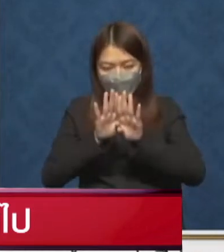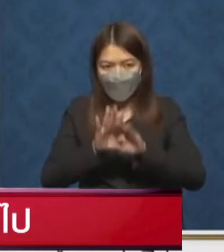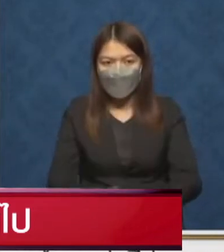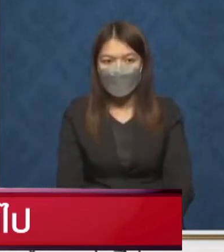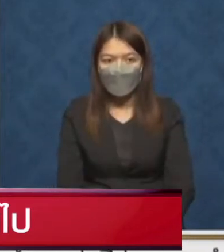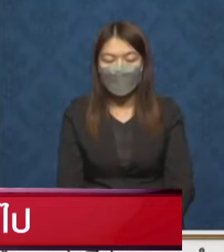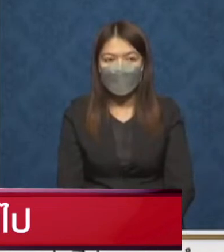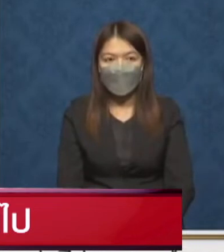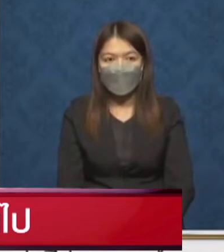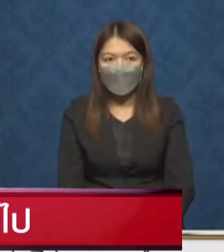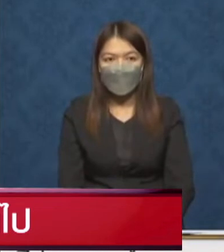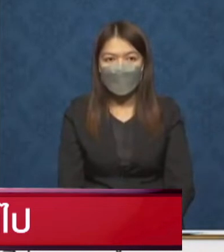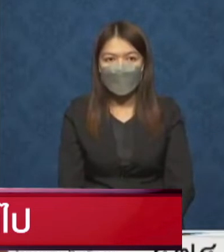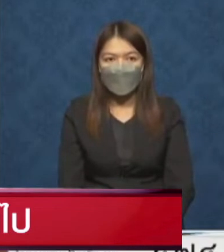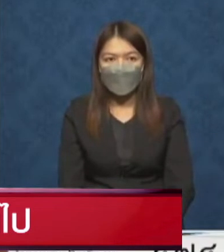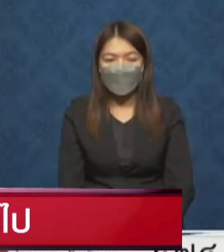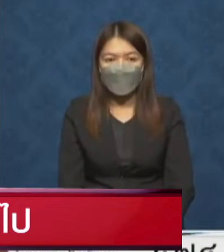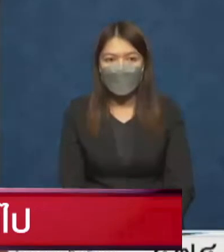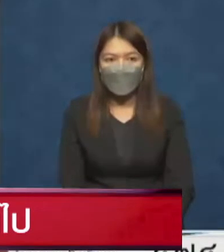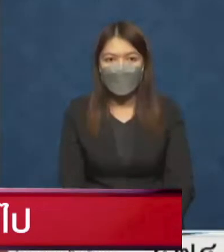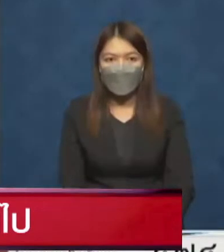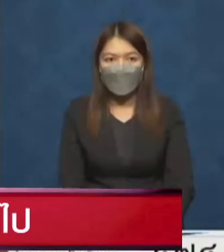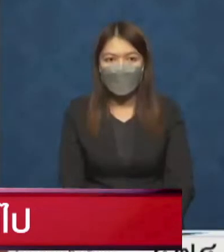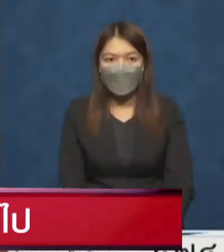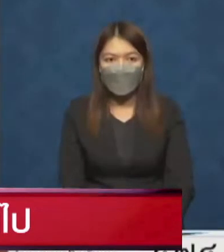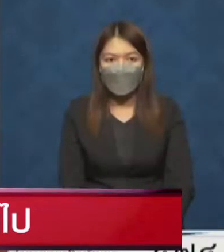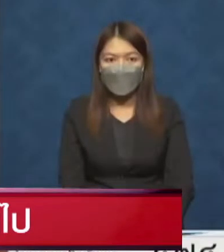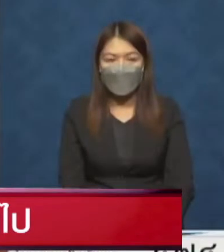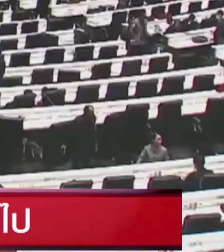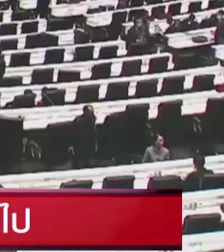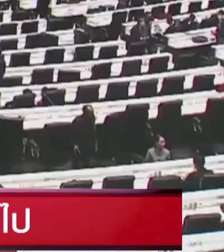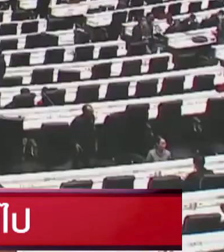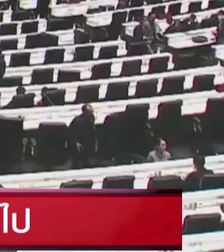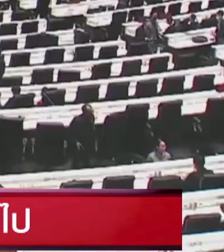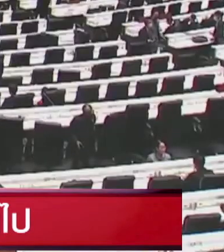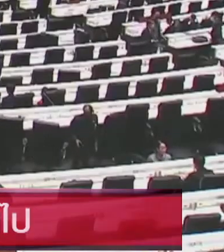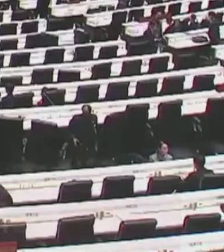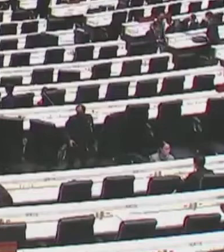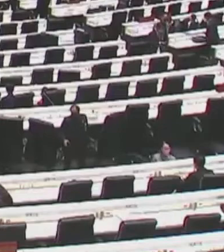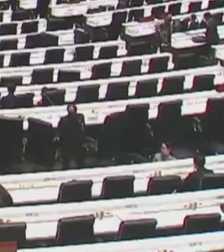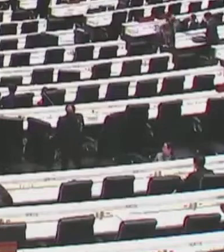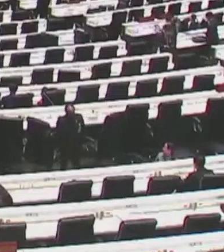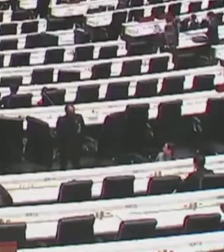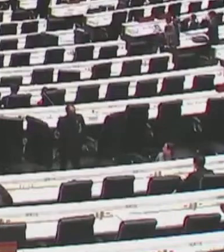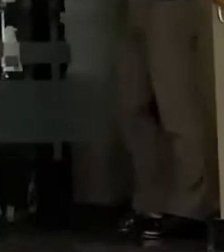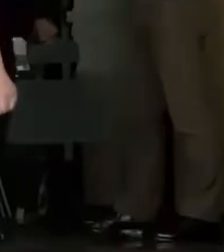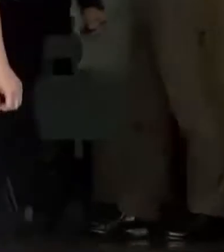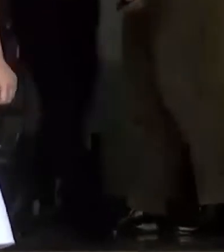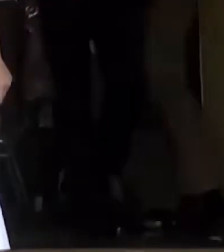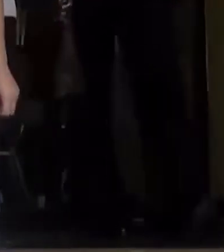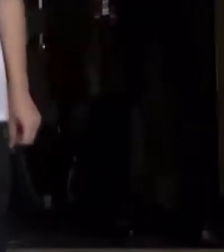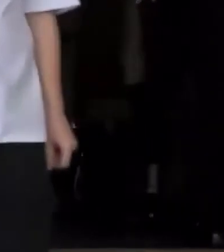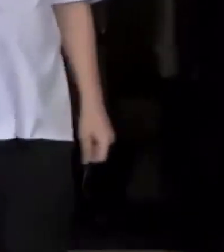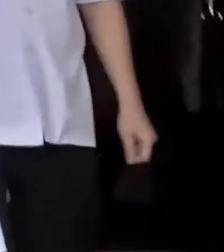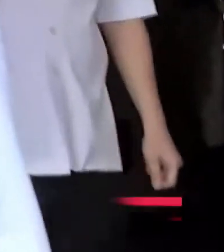ปีและเป็นครั้งที่17ของสภาชุดนี้ส่วนกระแสที่ว่ามีสสภูมิใจไทยทำมือ I love